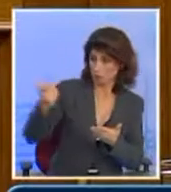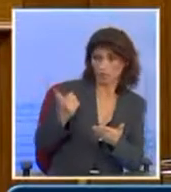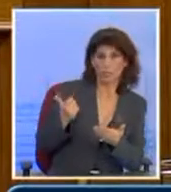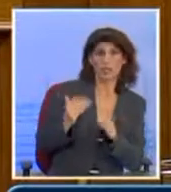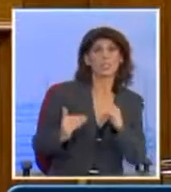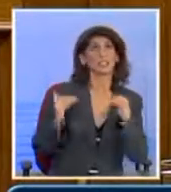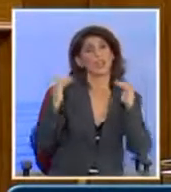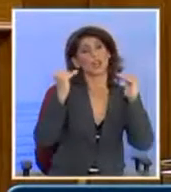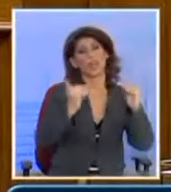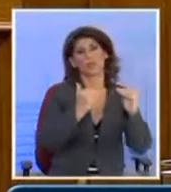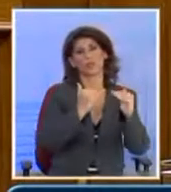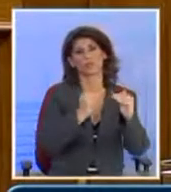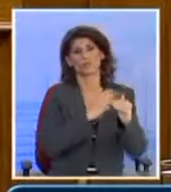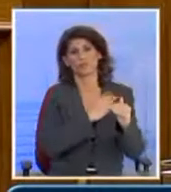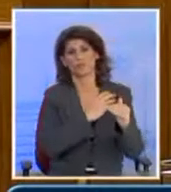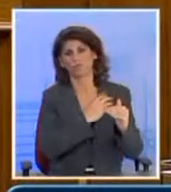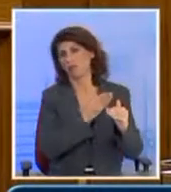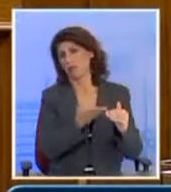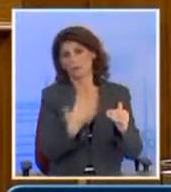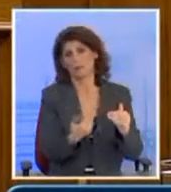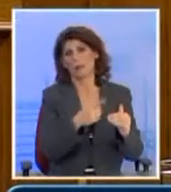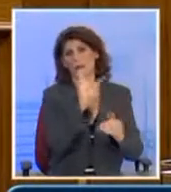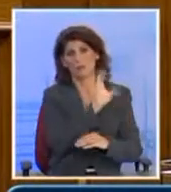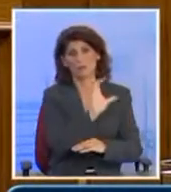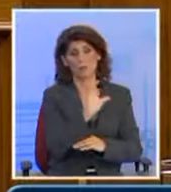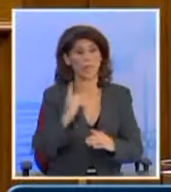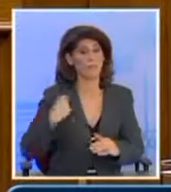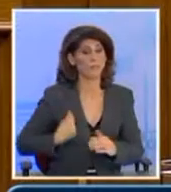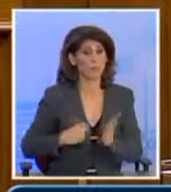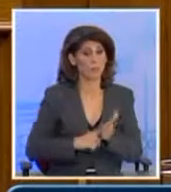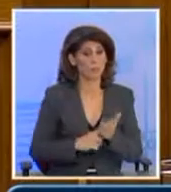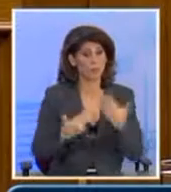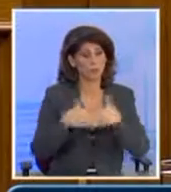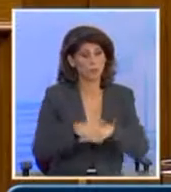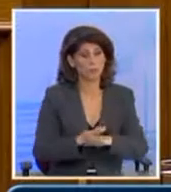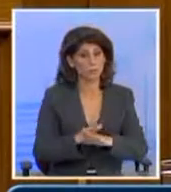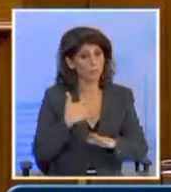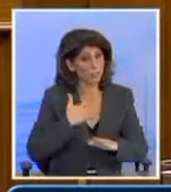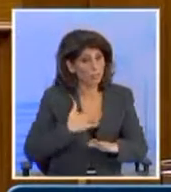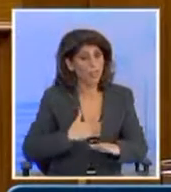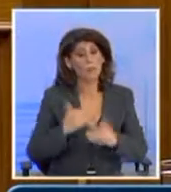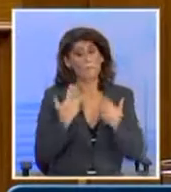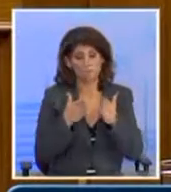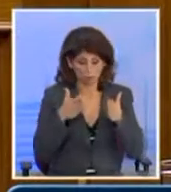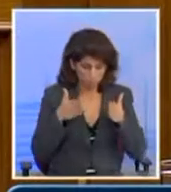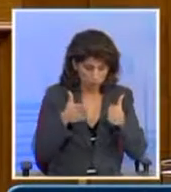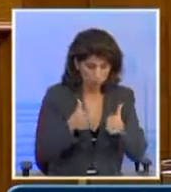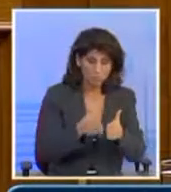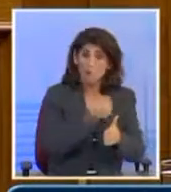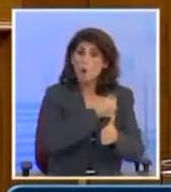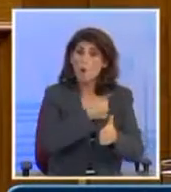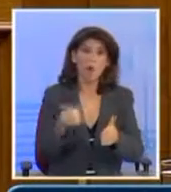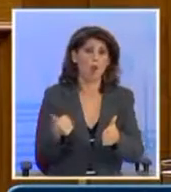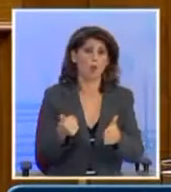ανώτατους Ευρωπαίους αξιωματούχους. Ωστόσο, η δημοσιονομική προσαρμογή που επιδιώξαμε δεν θα μπορούσε να εστιαστεί αμιγώς